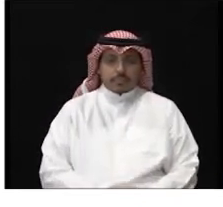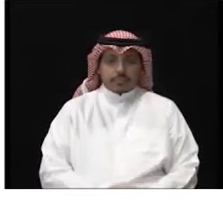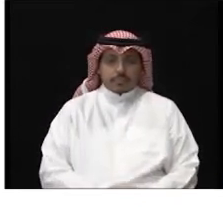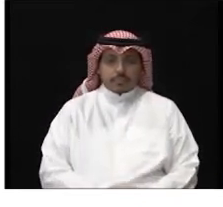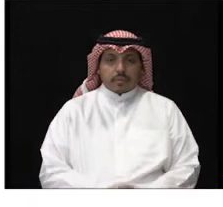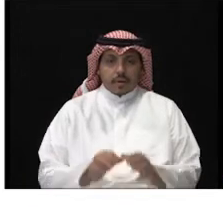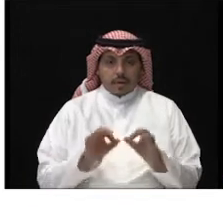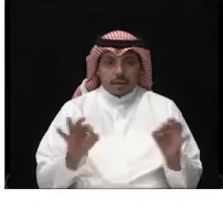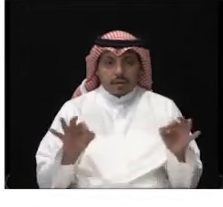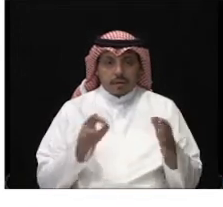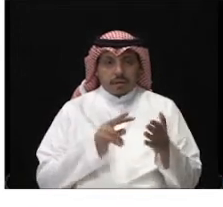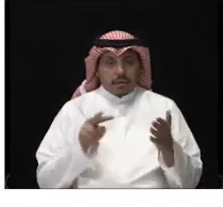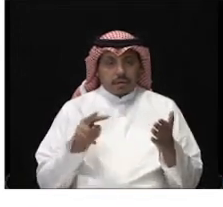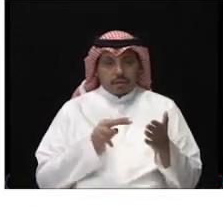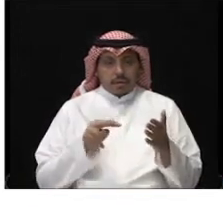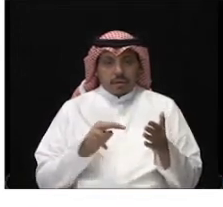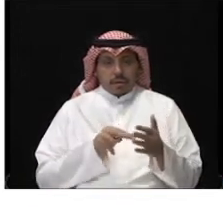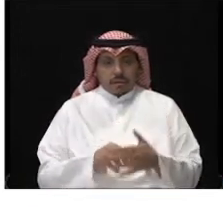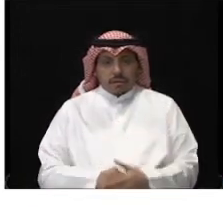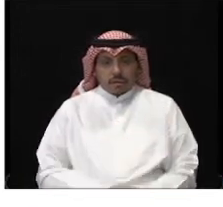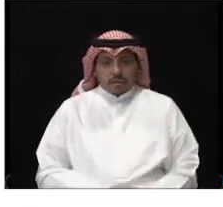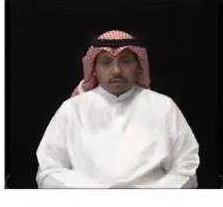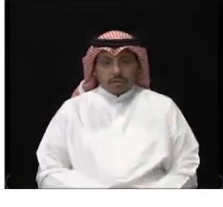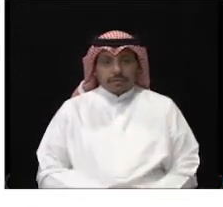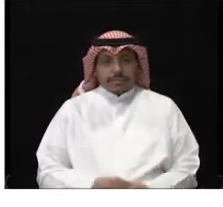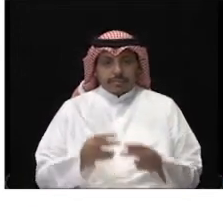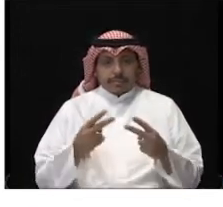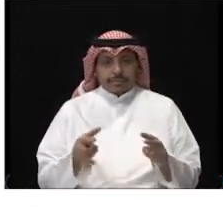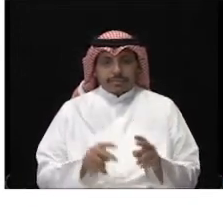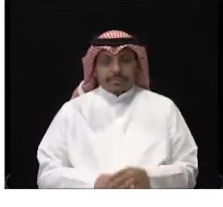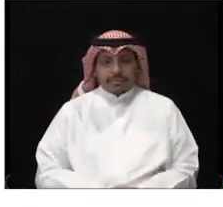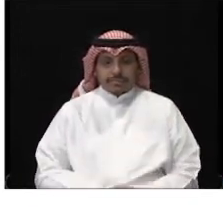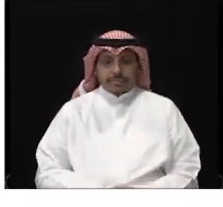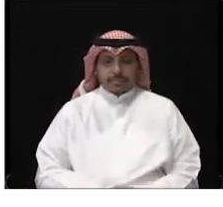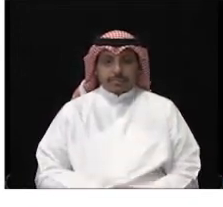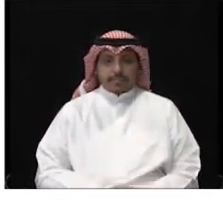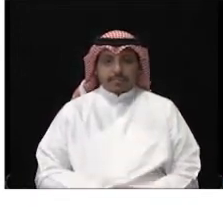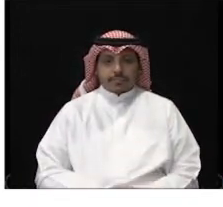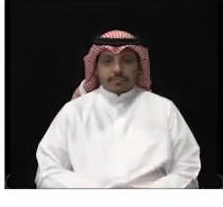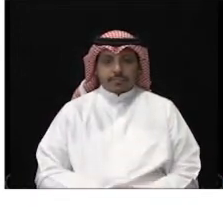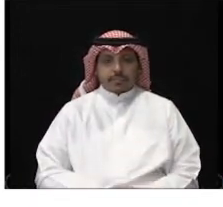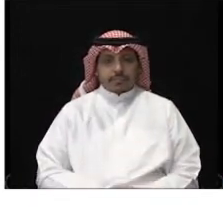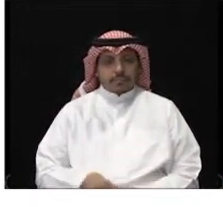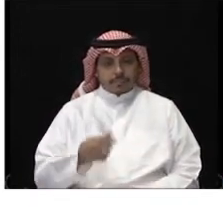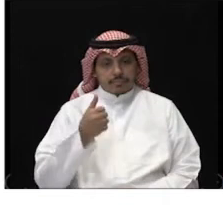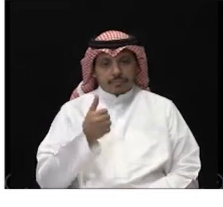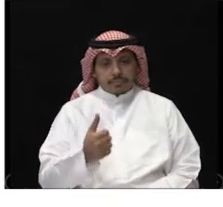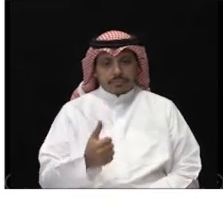للقراءة؟ نبدأ على بركة الله، اقرأ، أحسنت،